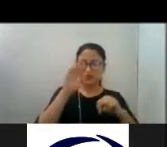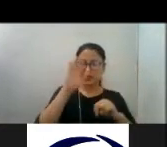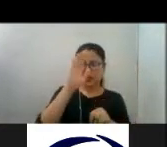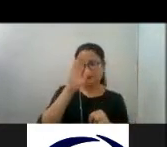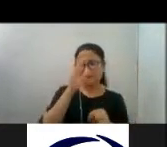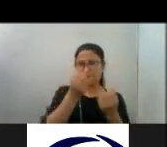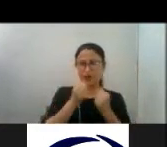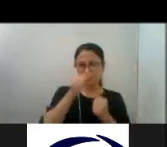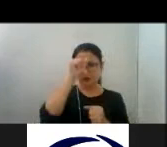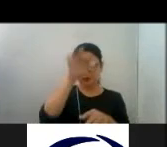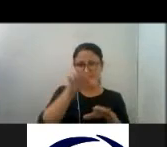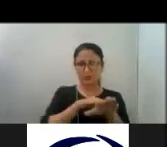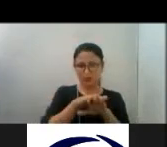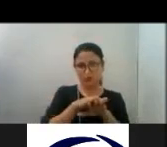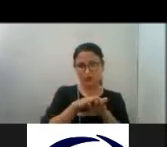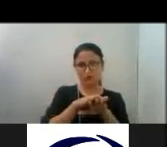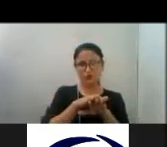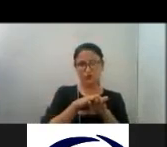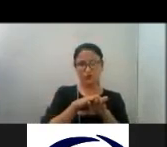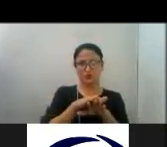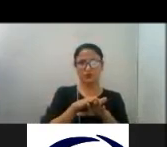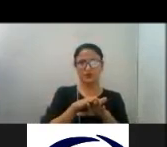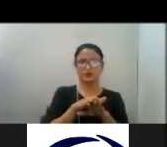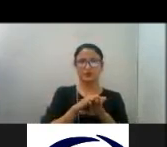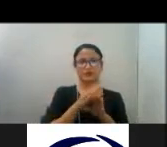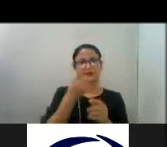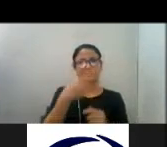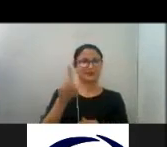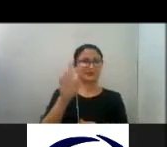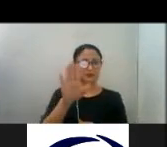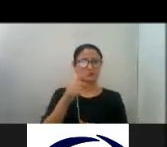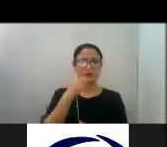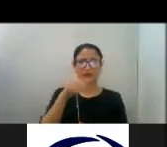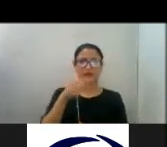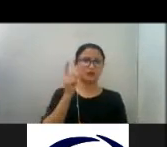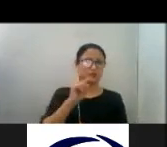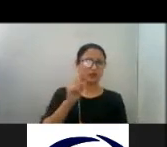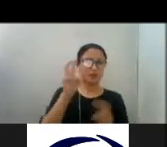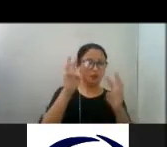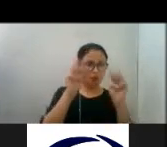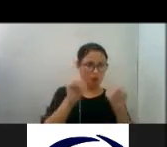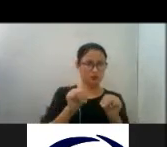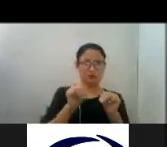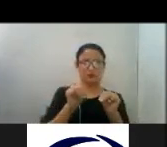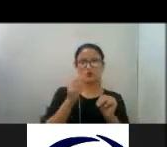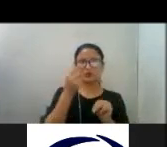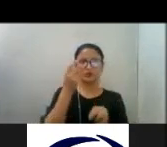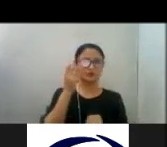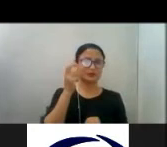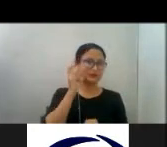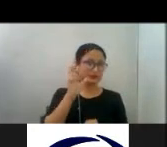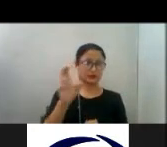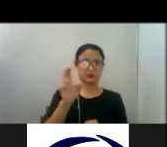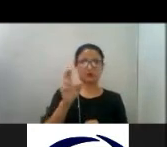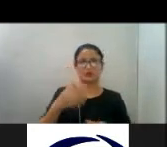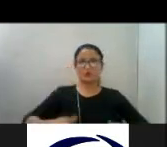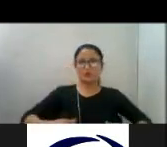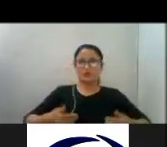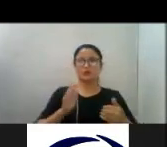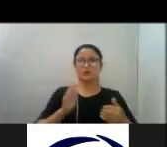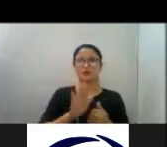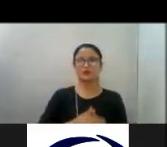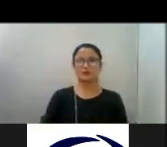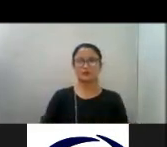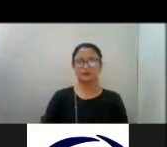जानकारीहरू चाहिँ नि एकदम सान्दर्भिक छ भनेर आजको दिन हामीले महत्त्वपूर्ण दिनको रूपमा मनाउन गइरहेका छौँ।